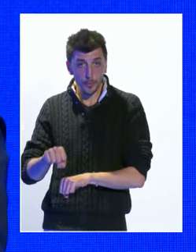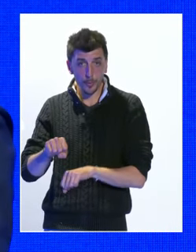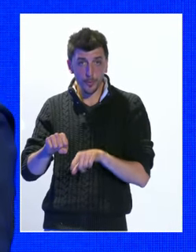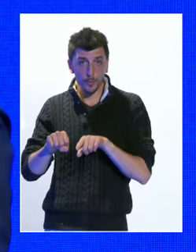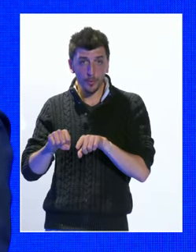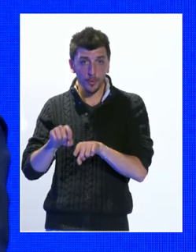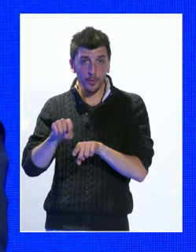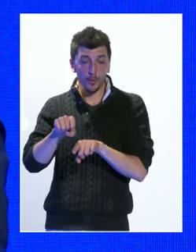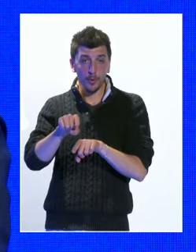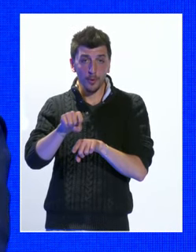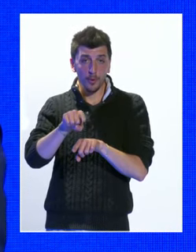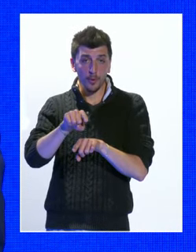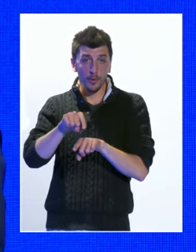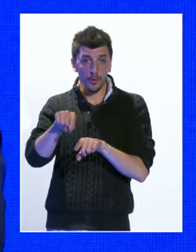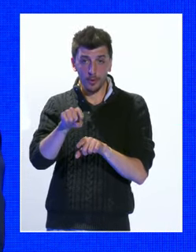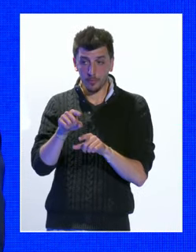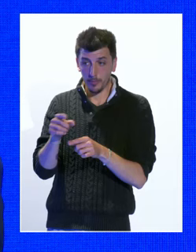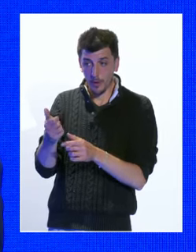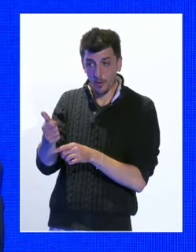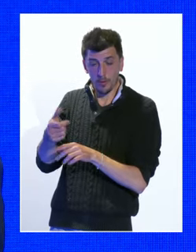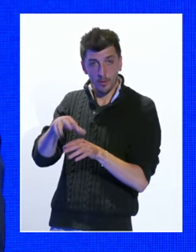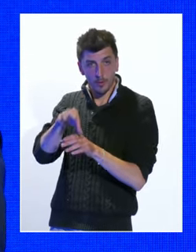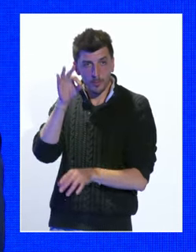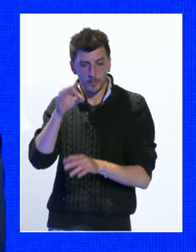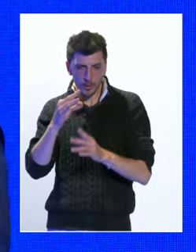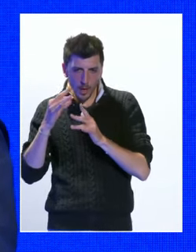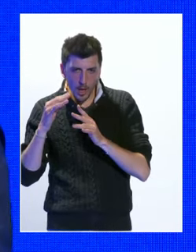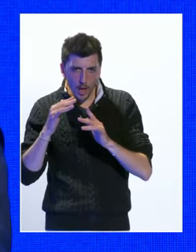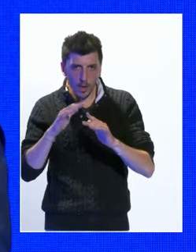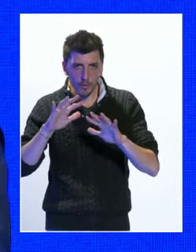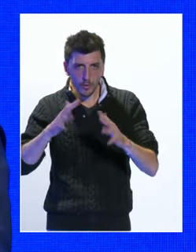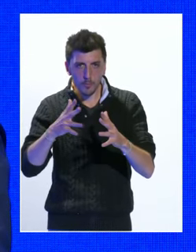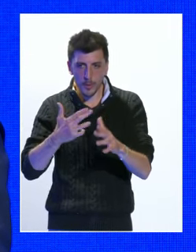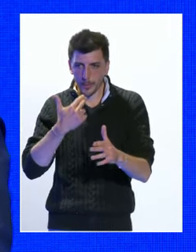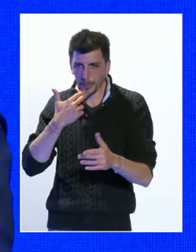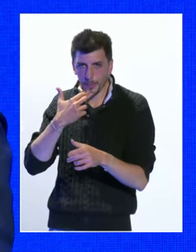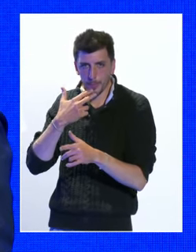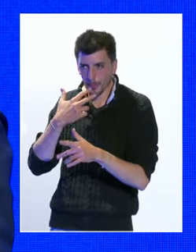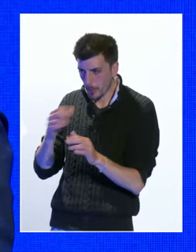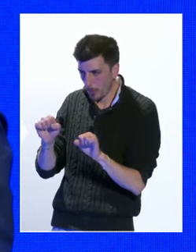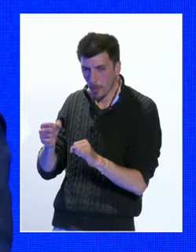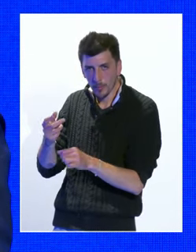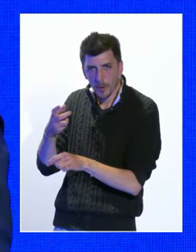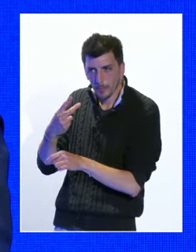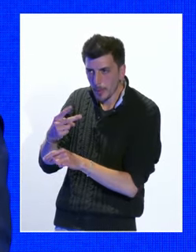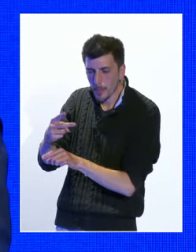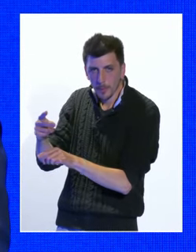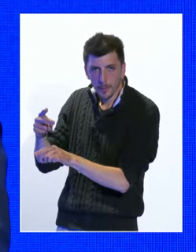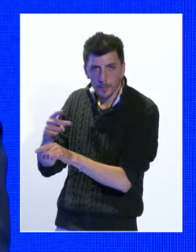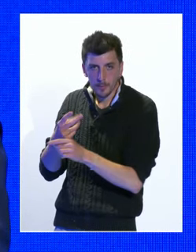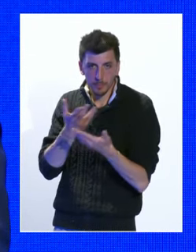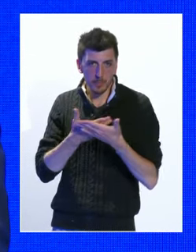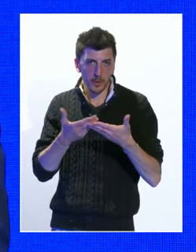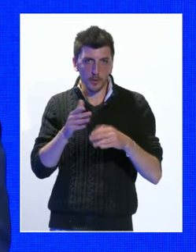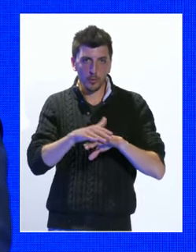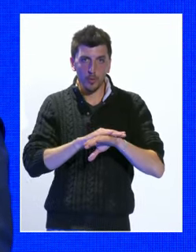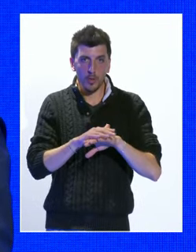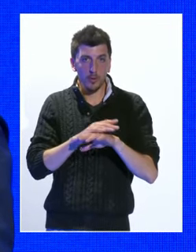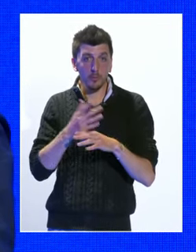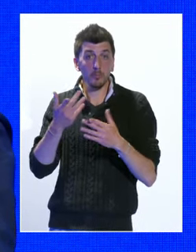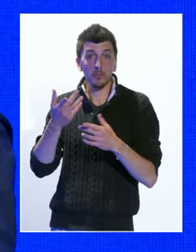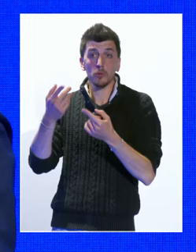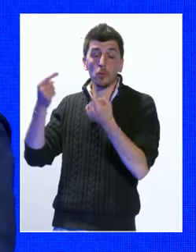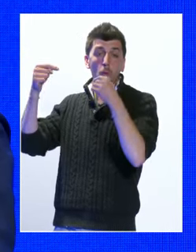leur influence et leur efficacité sur une situation politique dans laquelle les